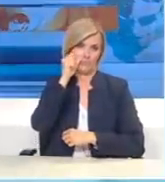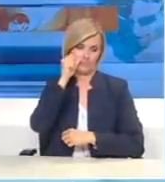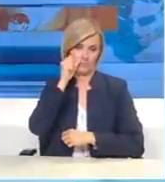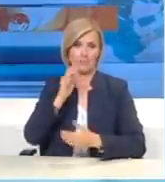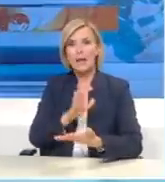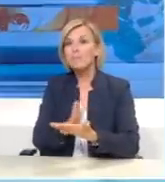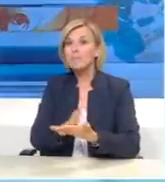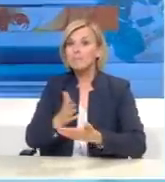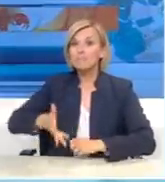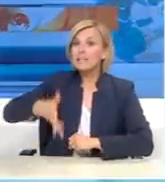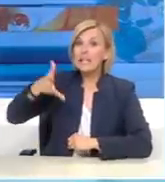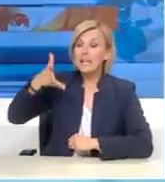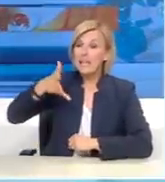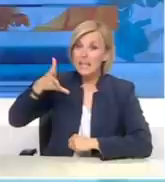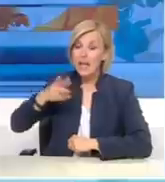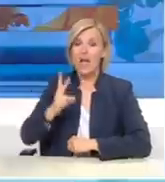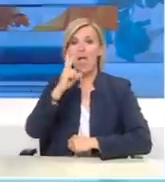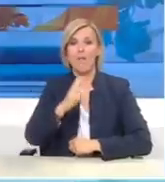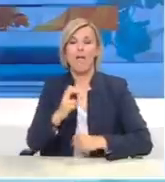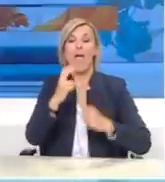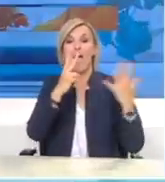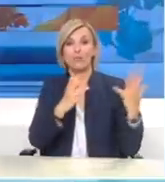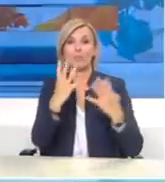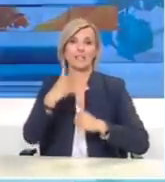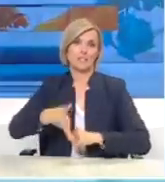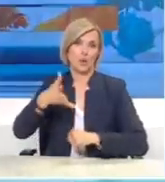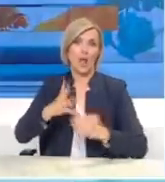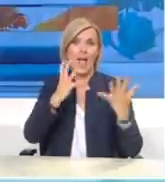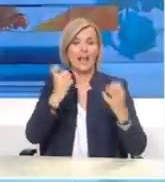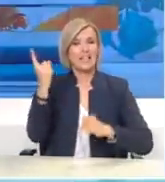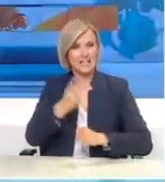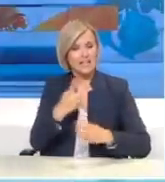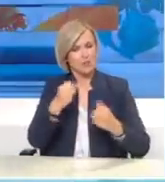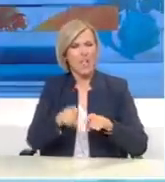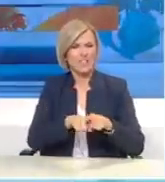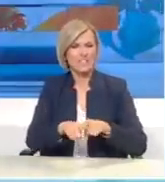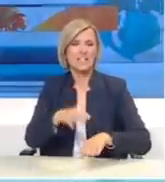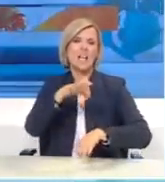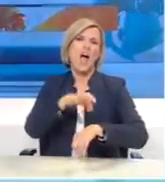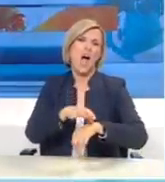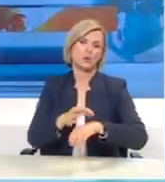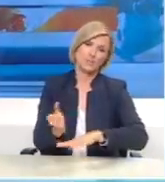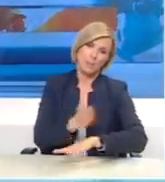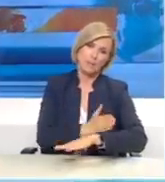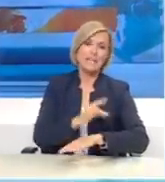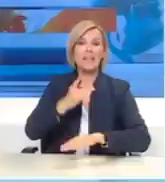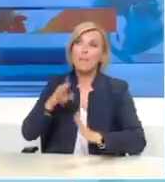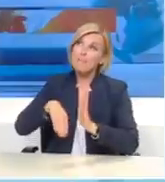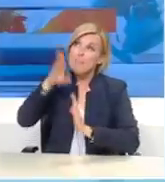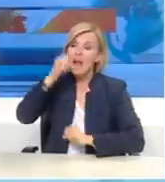Η διάμεση ηλικία των θανόντων συμπολιτών μας ήταν τα 74 έτη και το 90% είχε κάποιο υποκείμενο νόσημα ή και ηλικία 70 ετών και